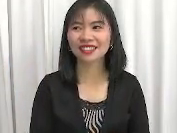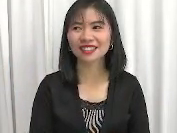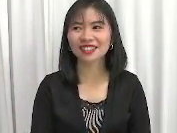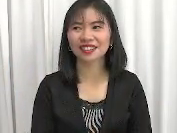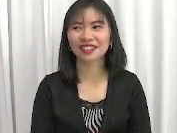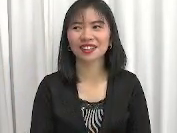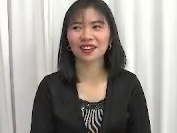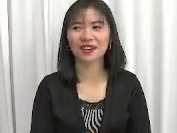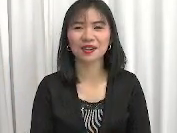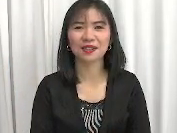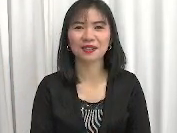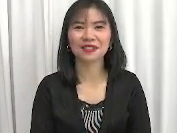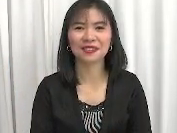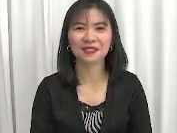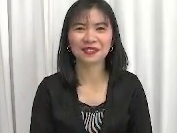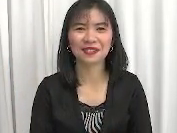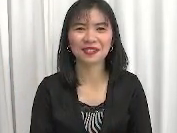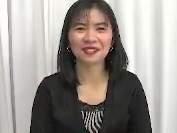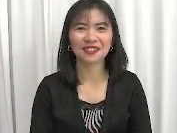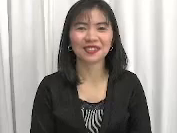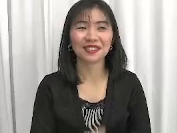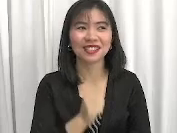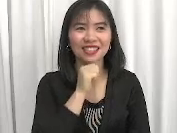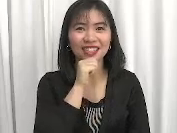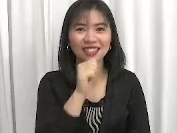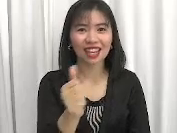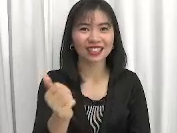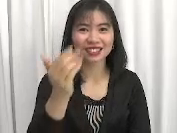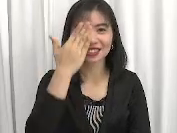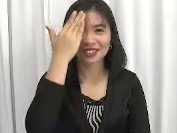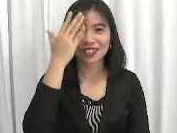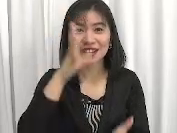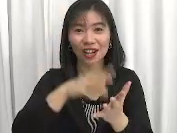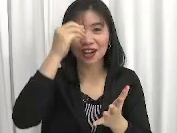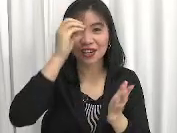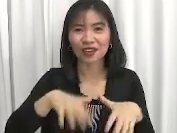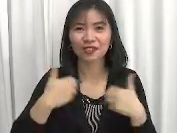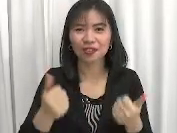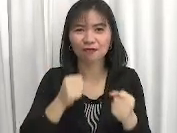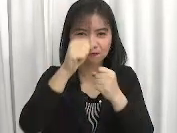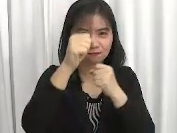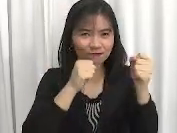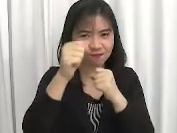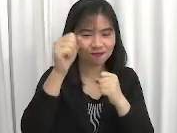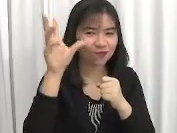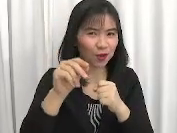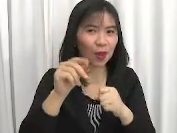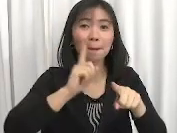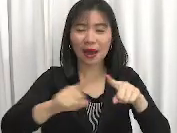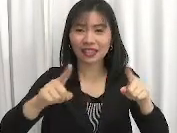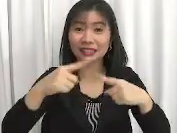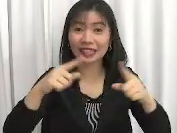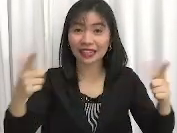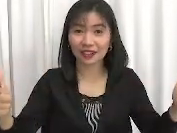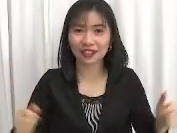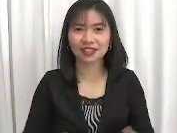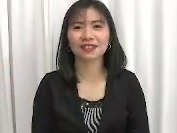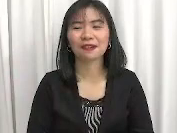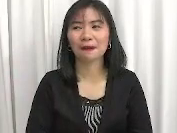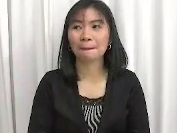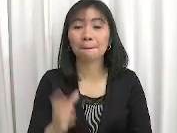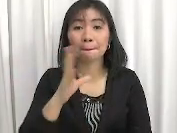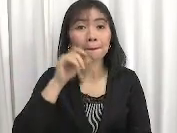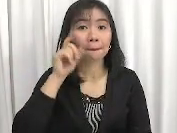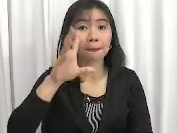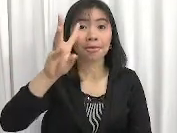po kami magpapaturo. Love you, Mamayet. Magaling dyan si Mamayet. At sabi naman ni Mamari